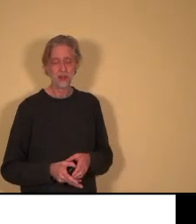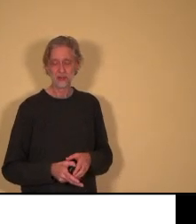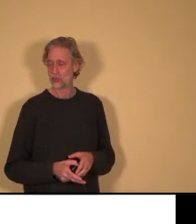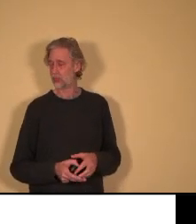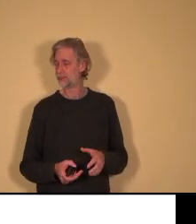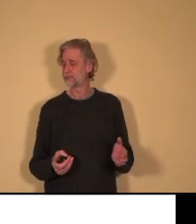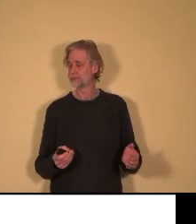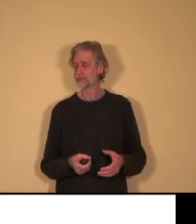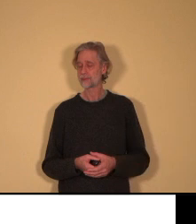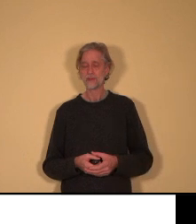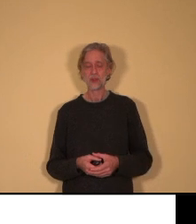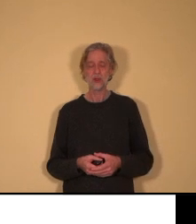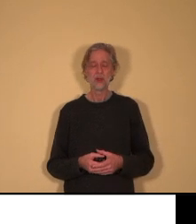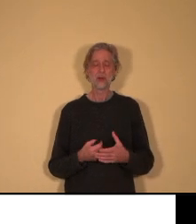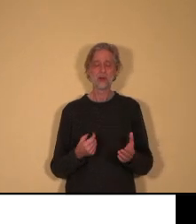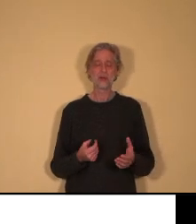So.